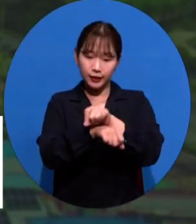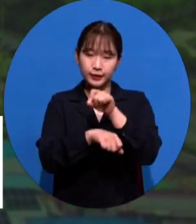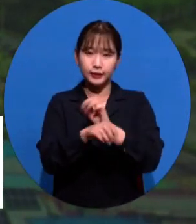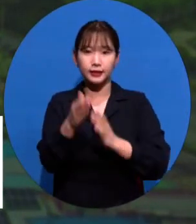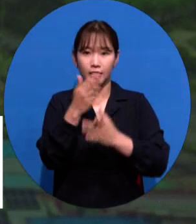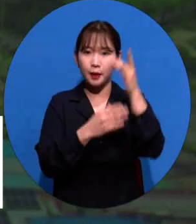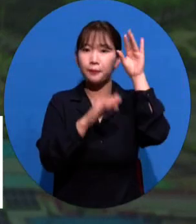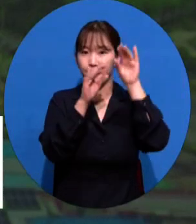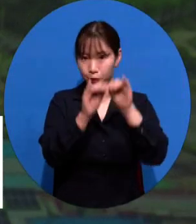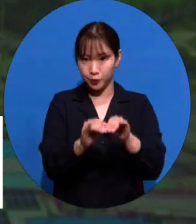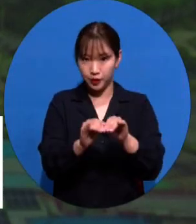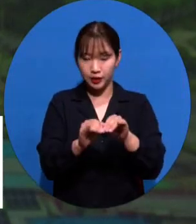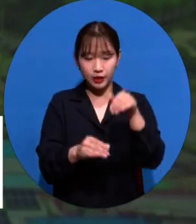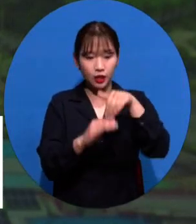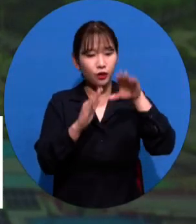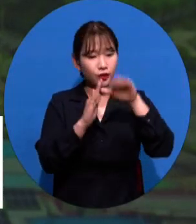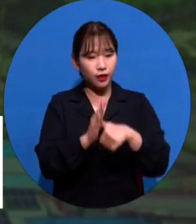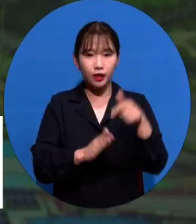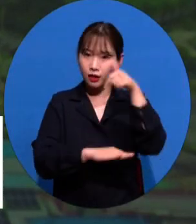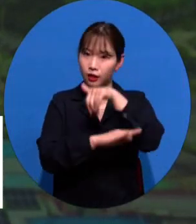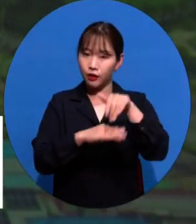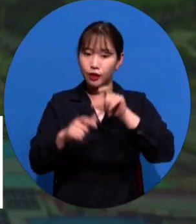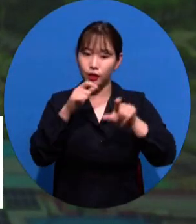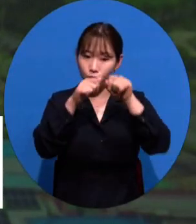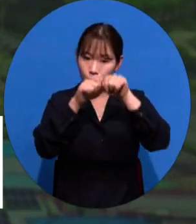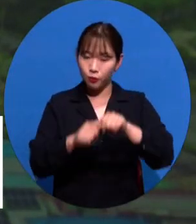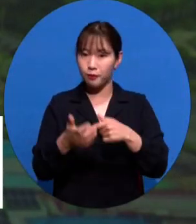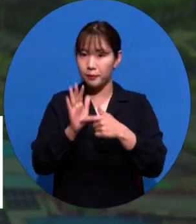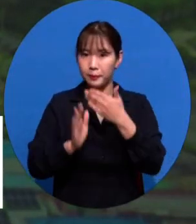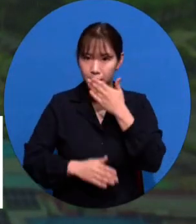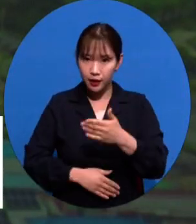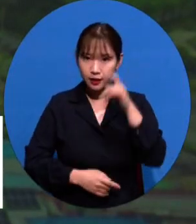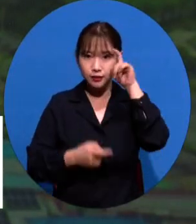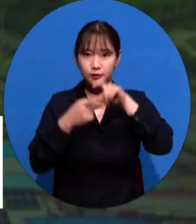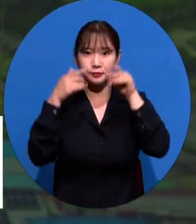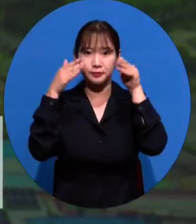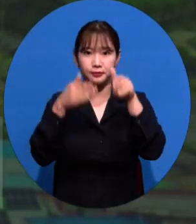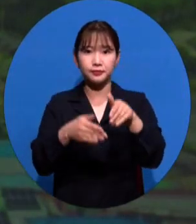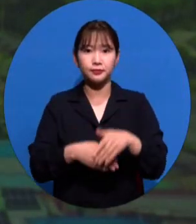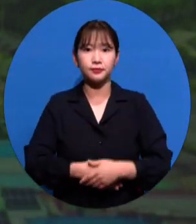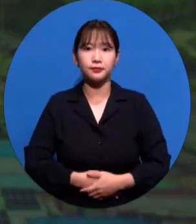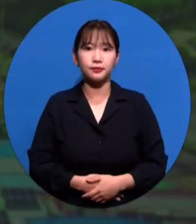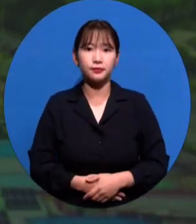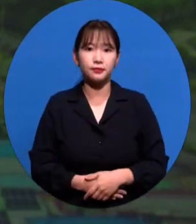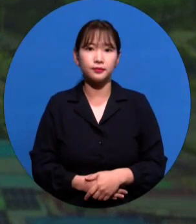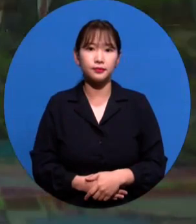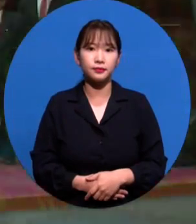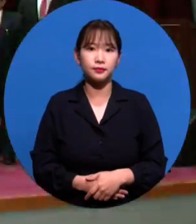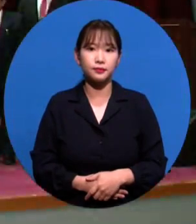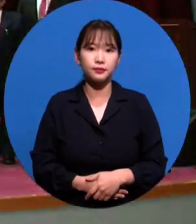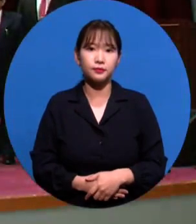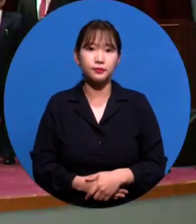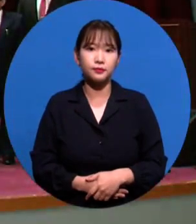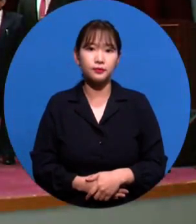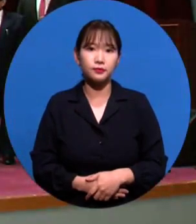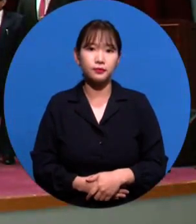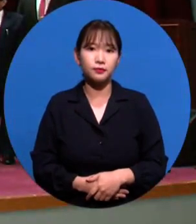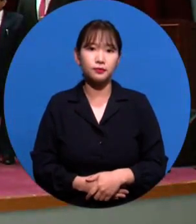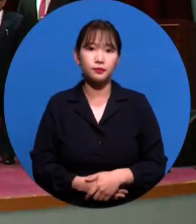있는데 선거 과정에서 계획이 구체화될 수 있을지 관심입니다. 양현승 기자입니다.